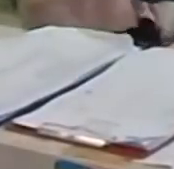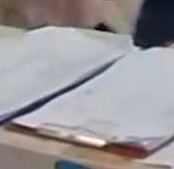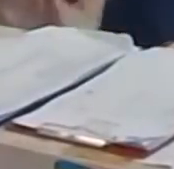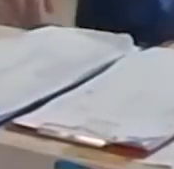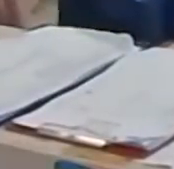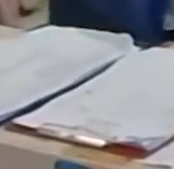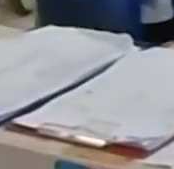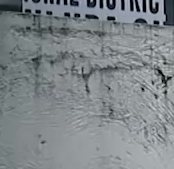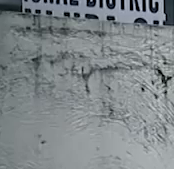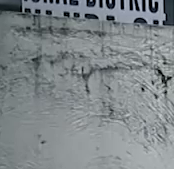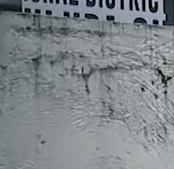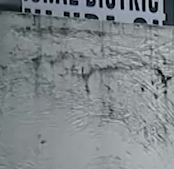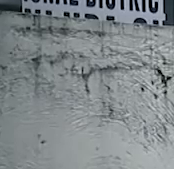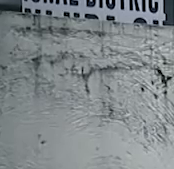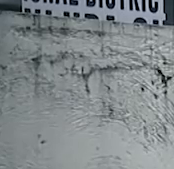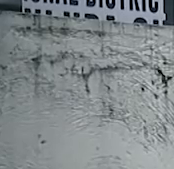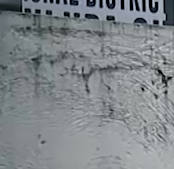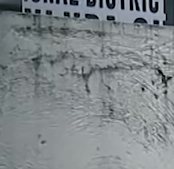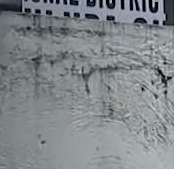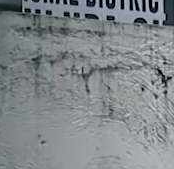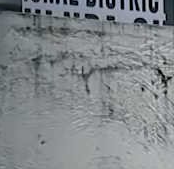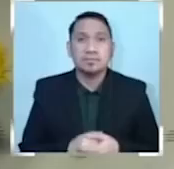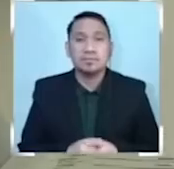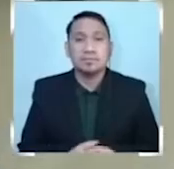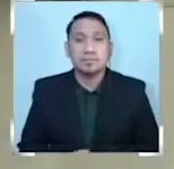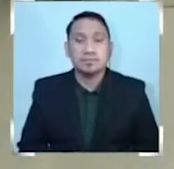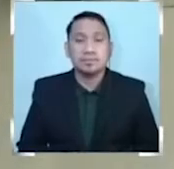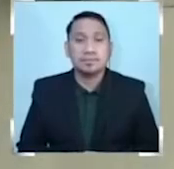Kongreso kaugnay sa sentimiento ng FNU.